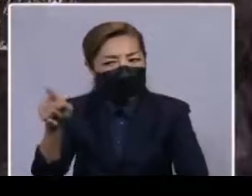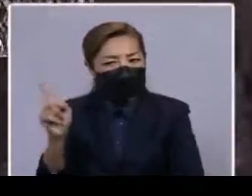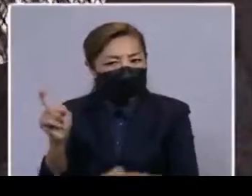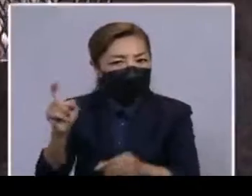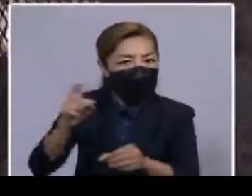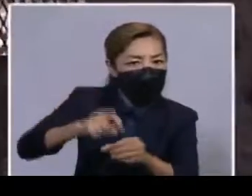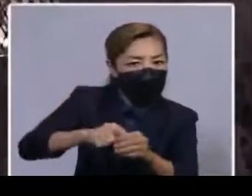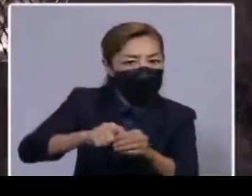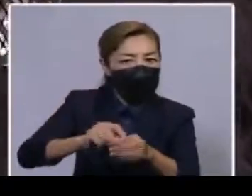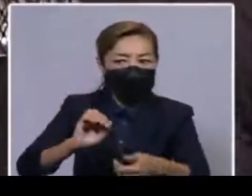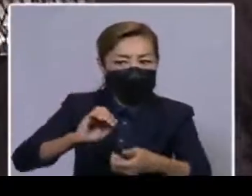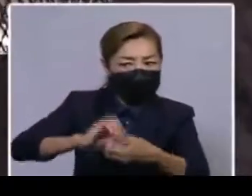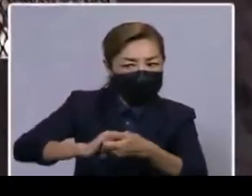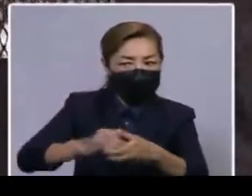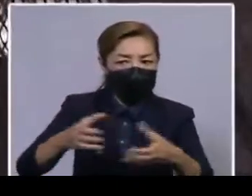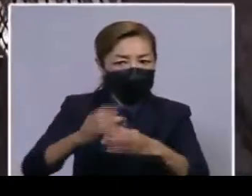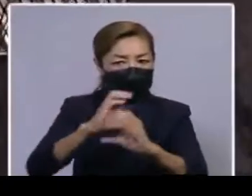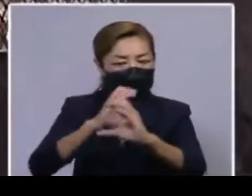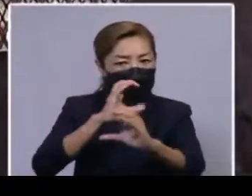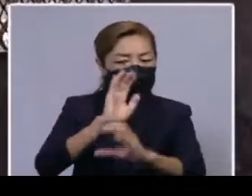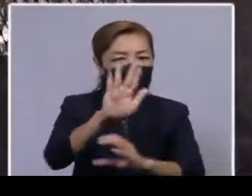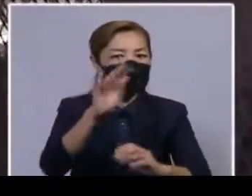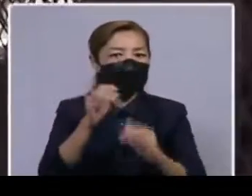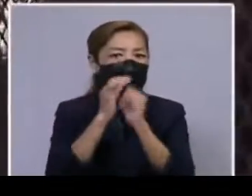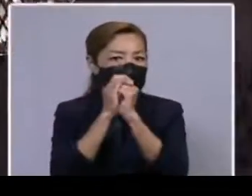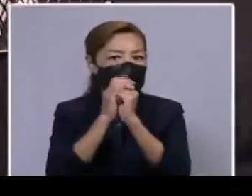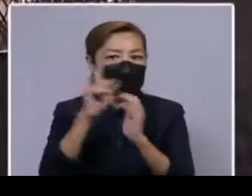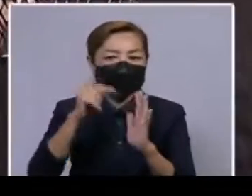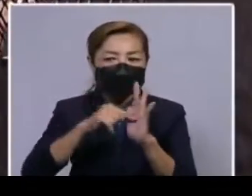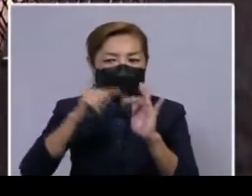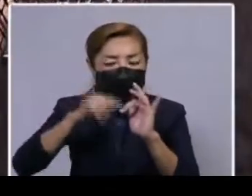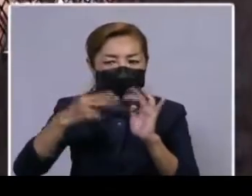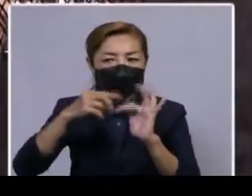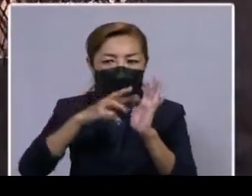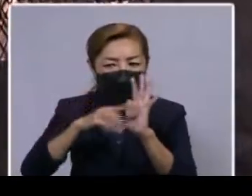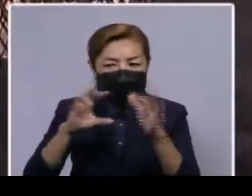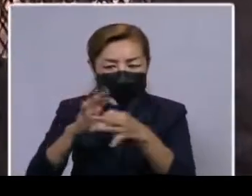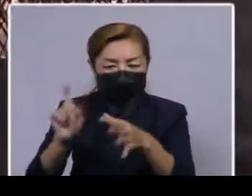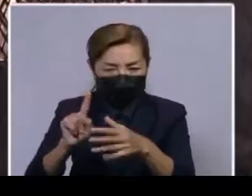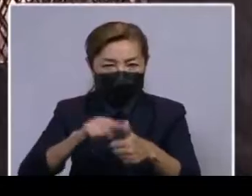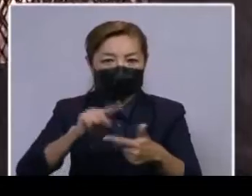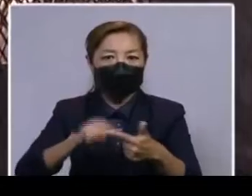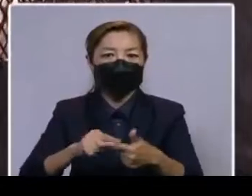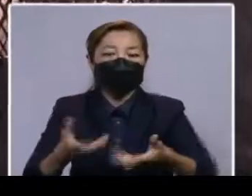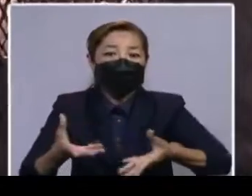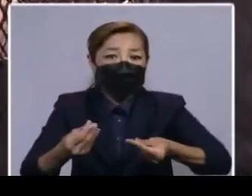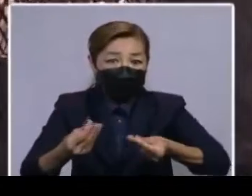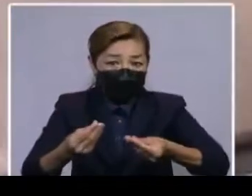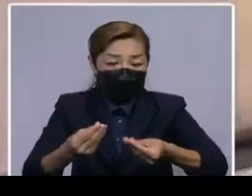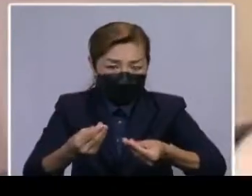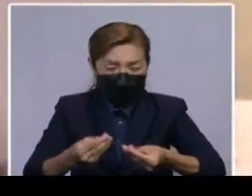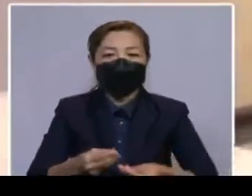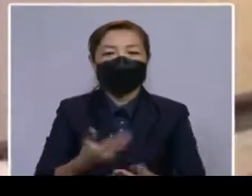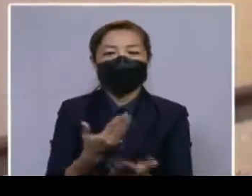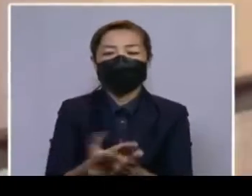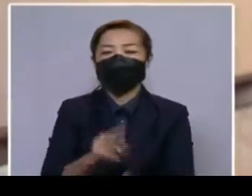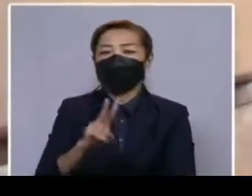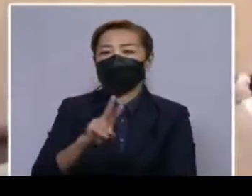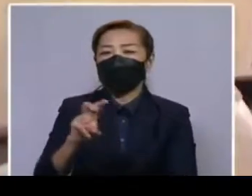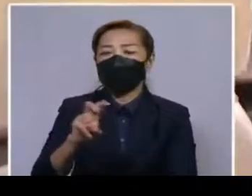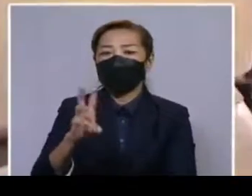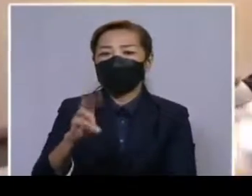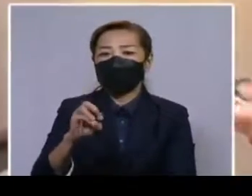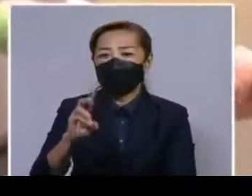เชื่อมโยงกับรถบัสของตู้ห่าวอย่างไรมีที่ดินอีก 1รายการมูลค่า 216ล้านบาทและอยู่ระหว่างการ